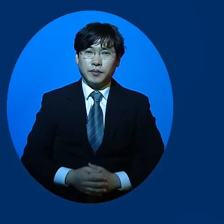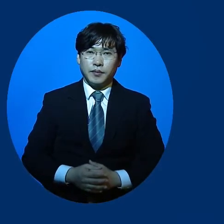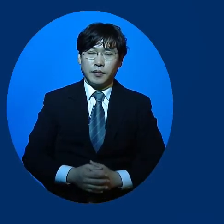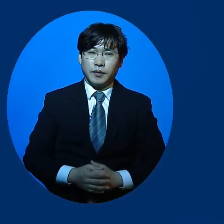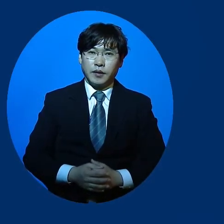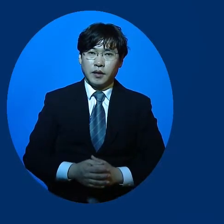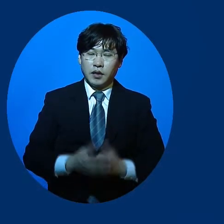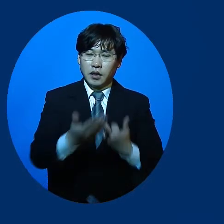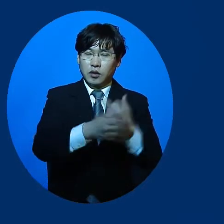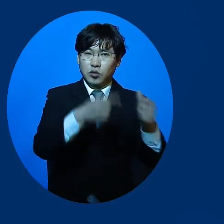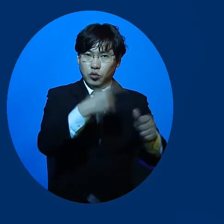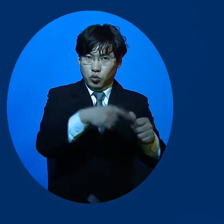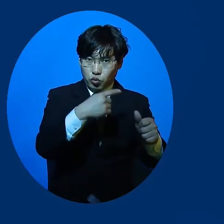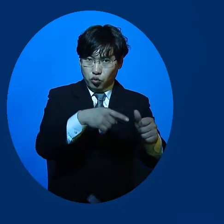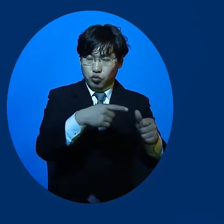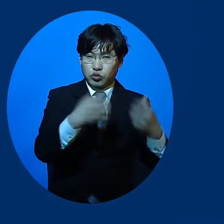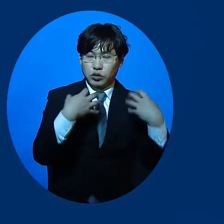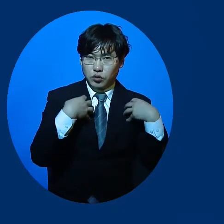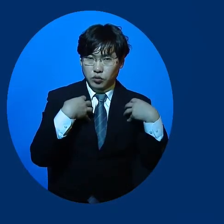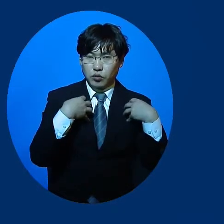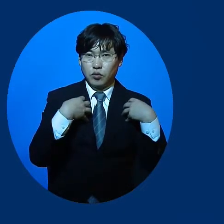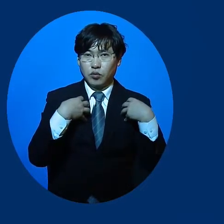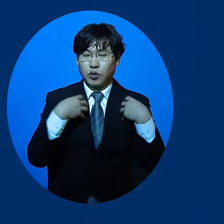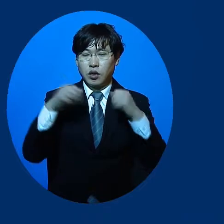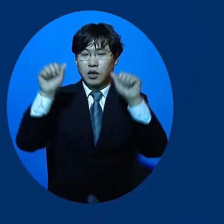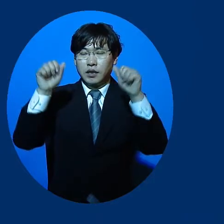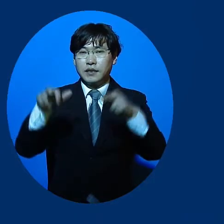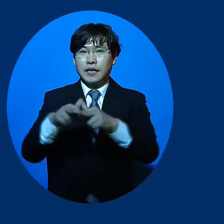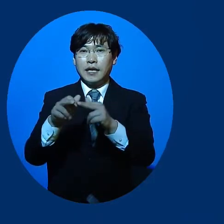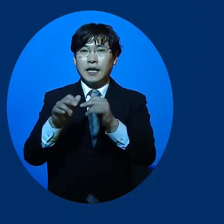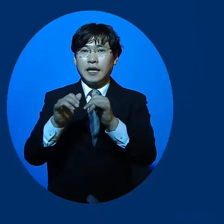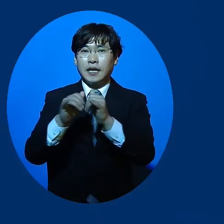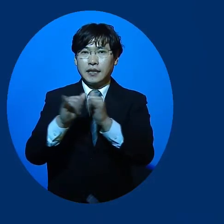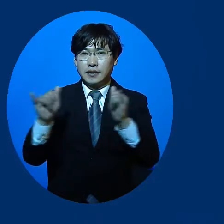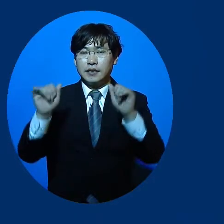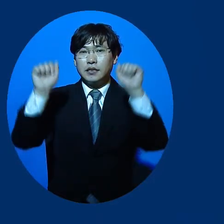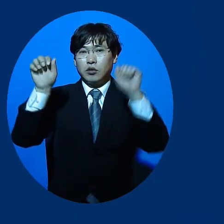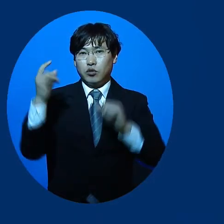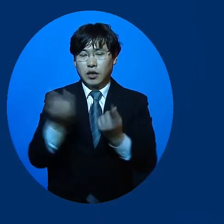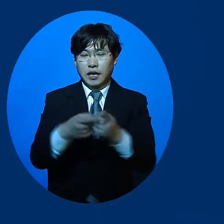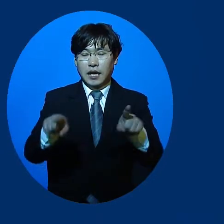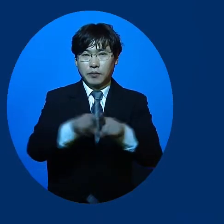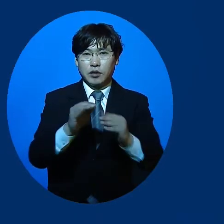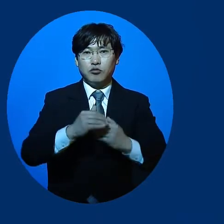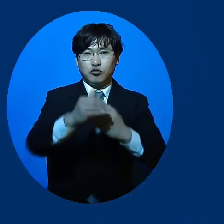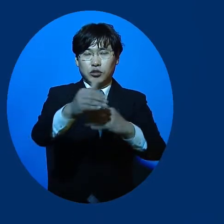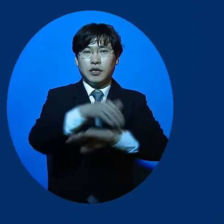함께 강원도 장애인체육회하고 협력적으로 계속적으로 하도록 하겠습니다.